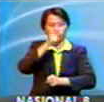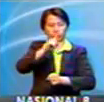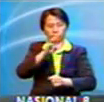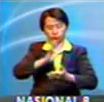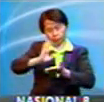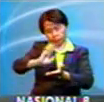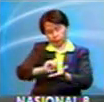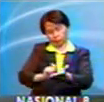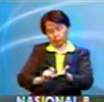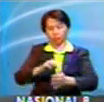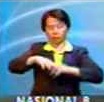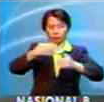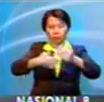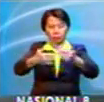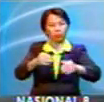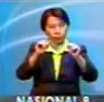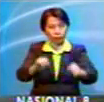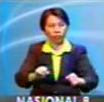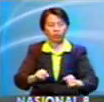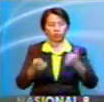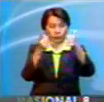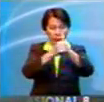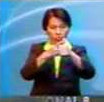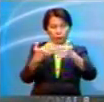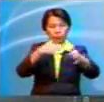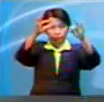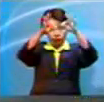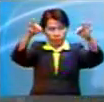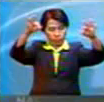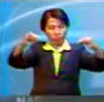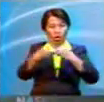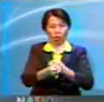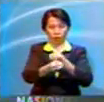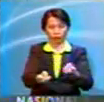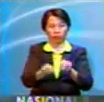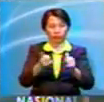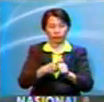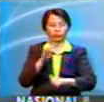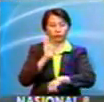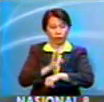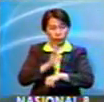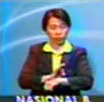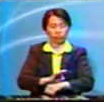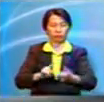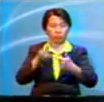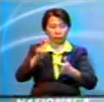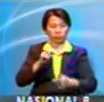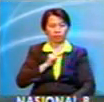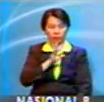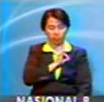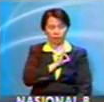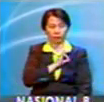berkarya serta meningkatkan produktiviti. Langkah pertama sebelum menghias ruang pejabat, utamakan fungsi selain keperluan kaki